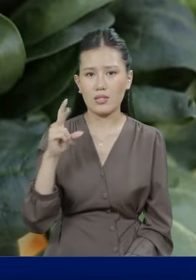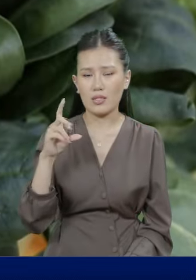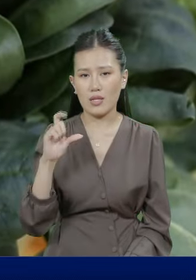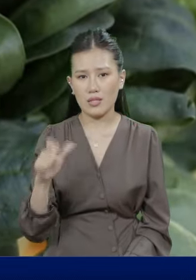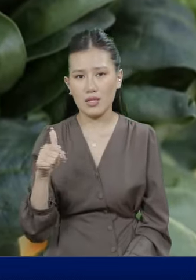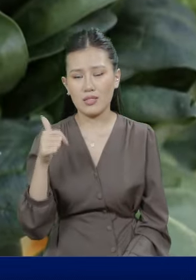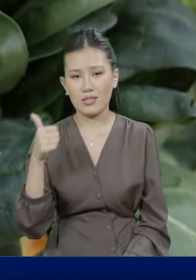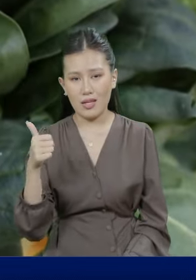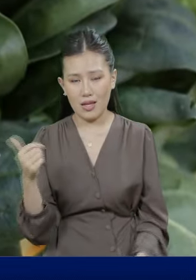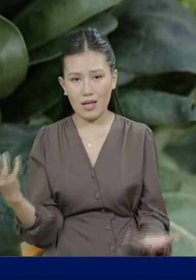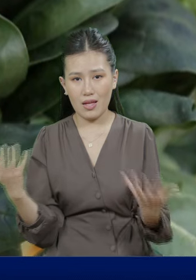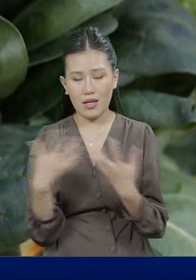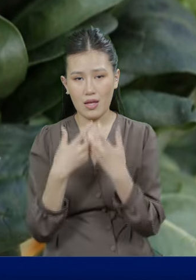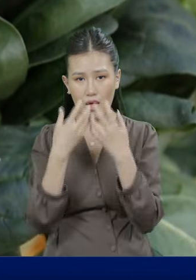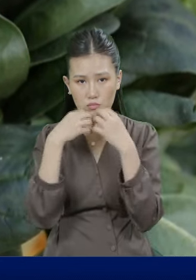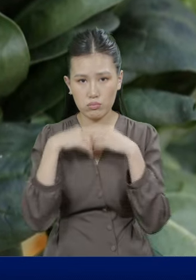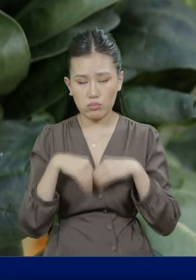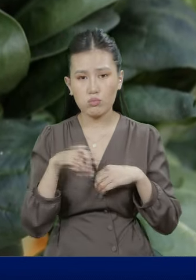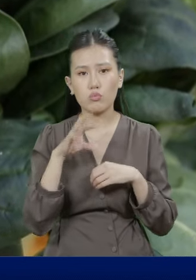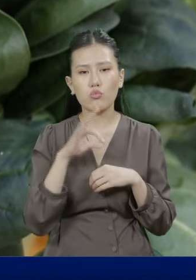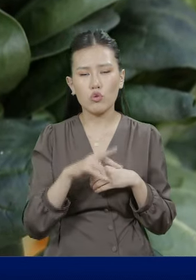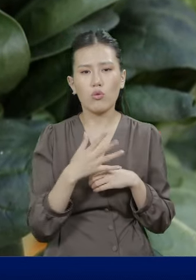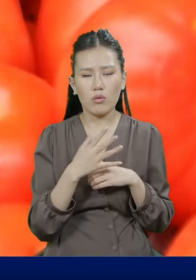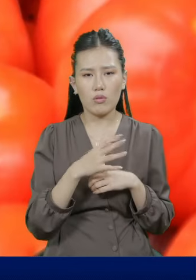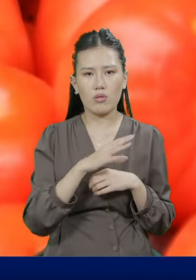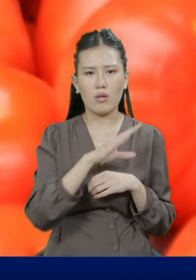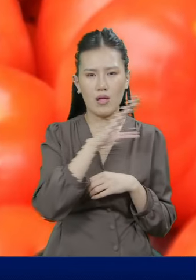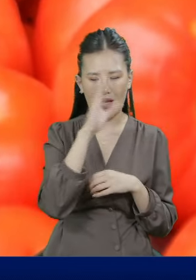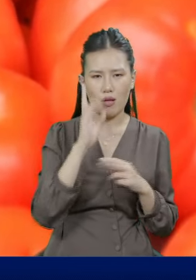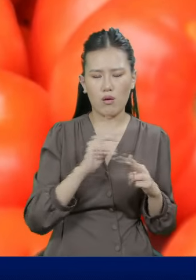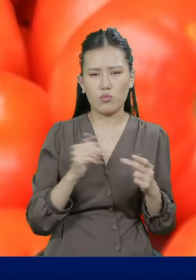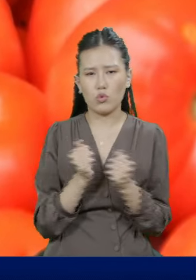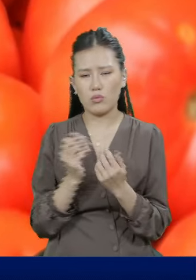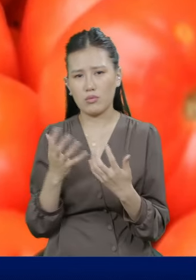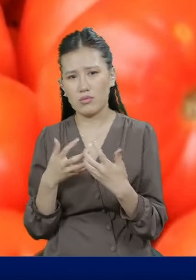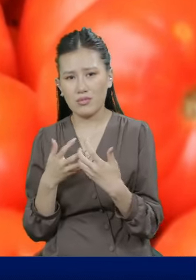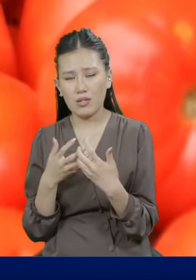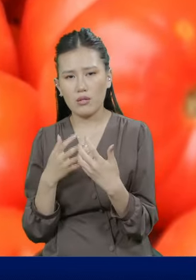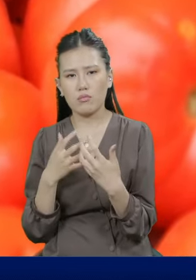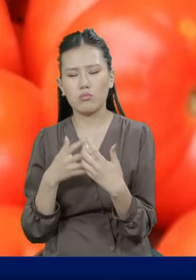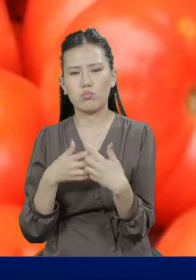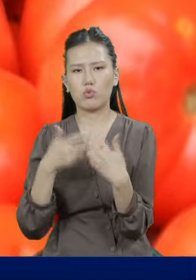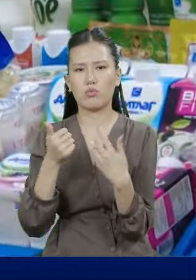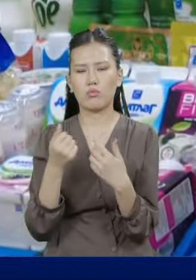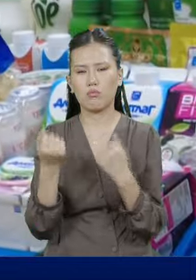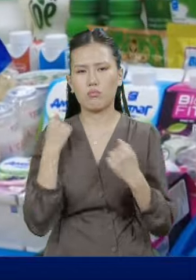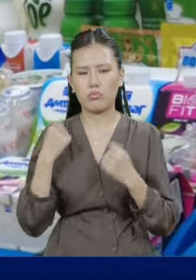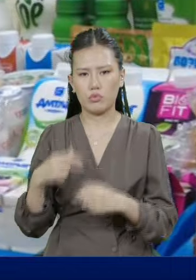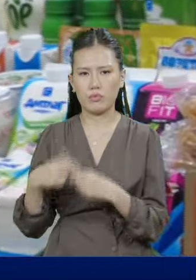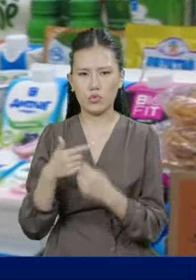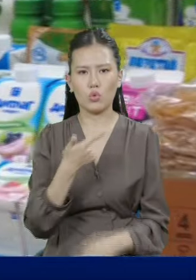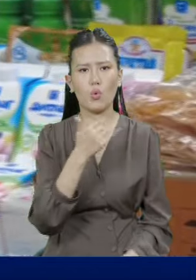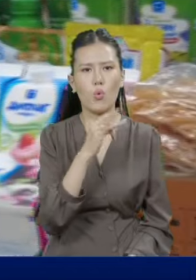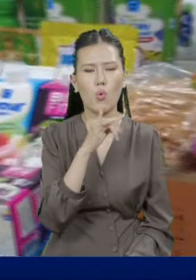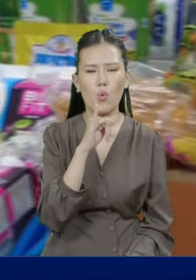агууламжтай бүтээгдэхүүнтэй хослуулан хэрэглэх нь улир солигдох үед дархлаа дэмжих ач тустай байдаг байна. Харин гурил, эсэн чихэр, химийн